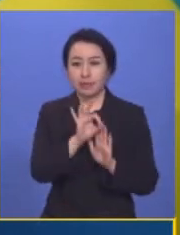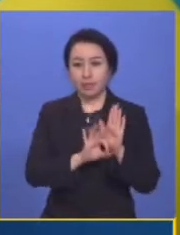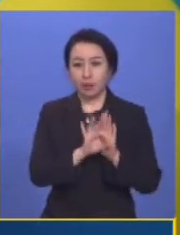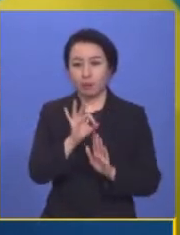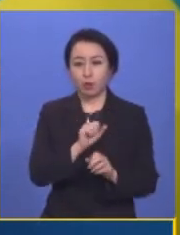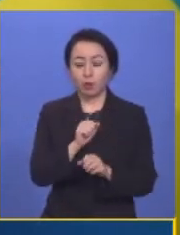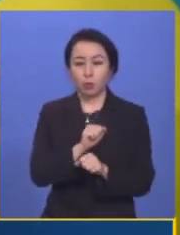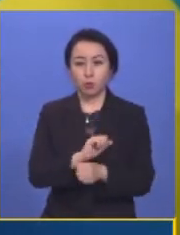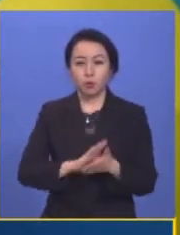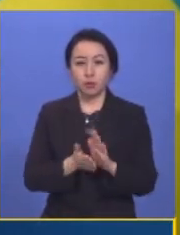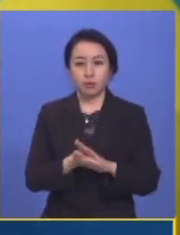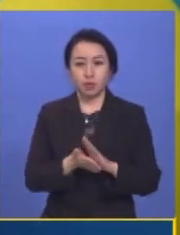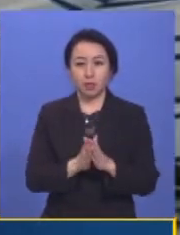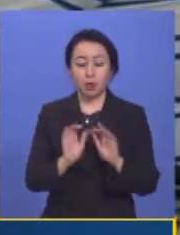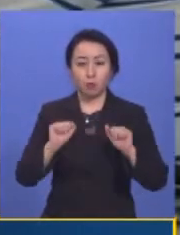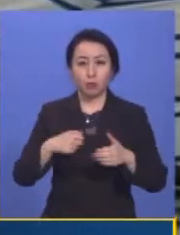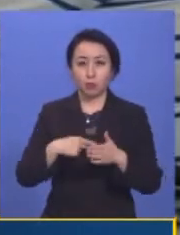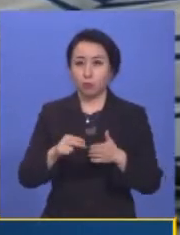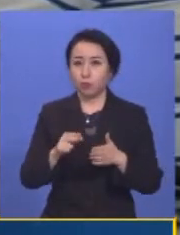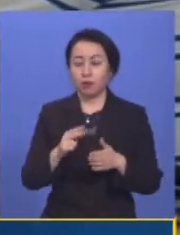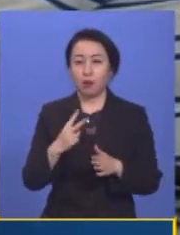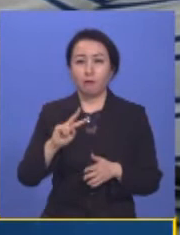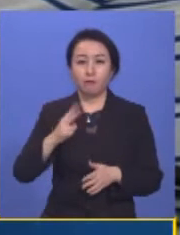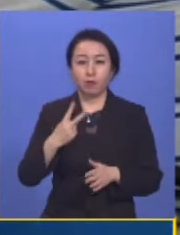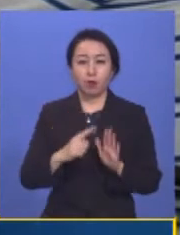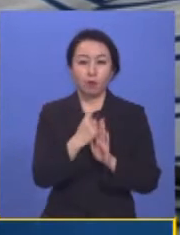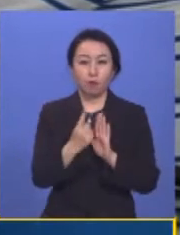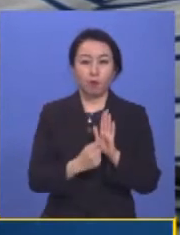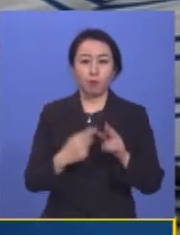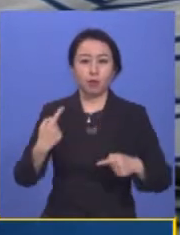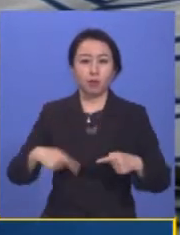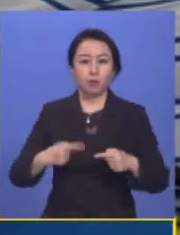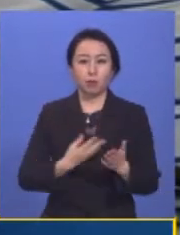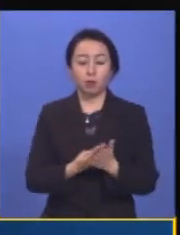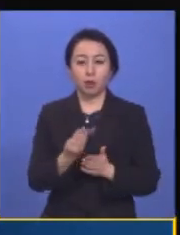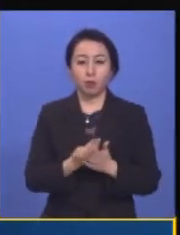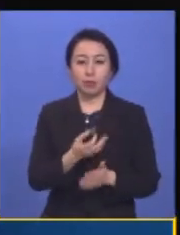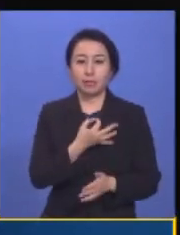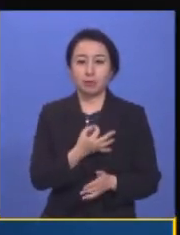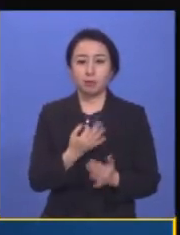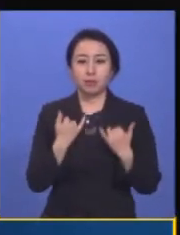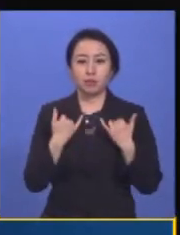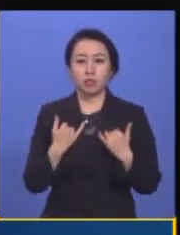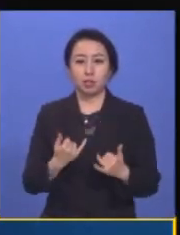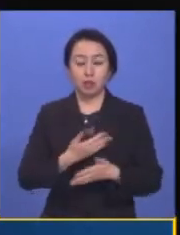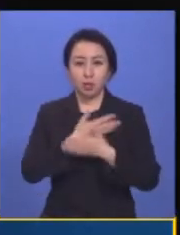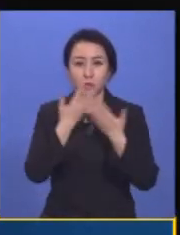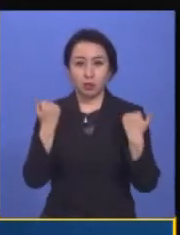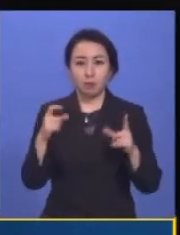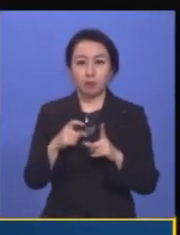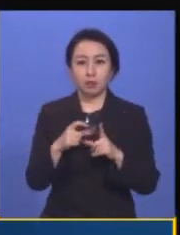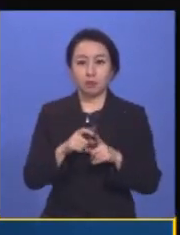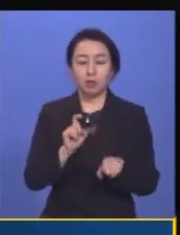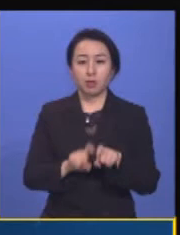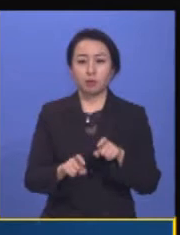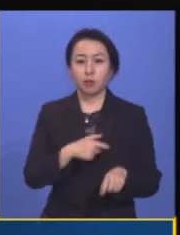хранения не позволяют закупить большие объемы. Второй вопрос на повестке дня – это внедрение таможенной пошлины на вывоз зерна. К слову, сейчас она отсутствует. По словам